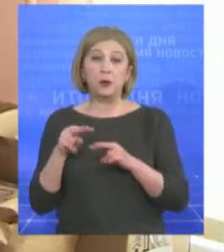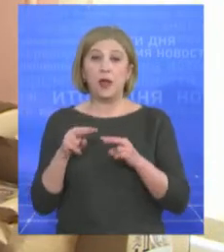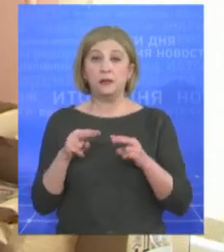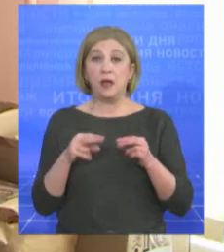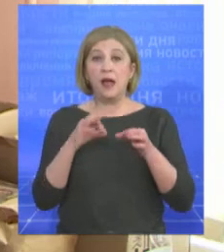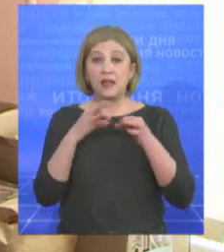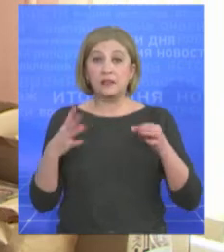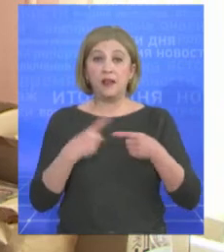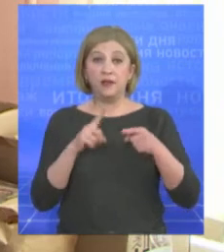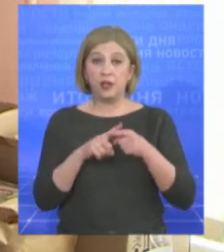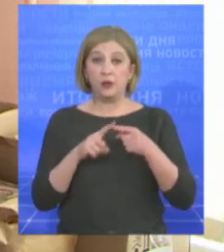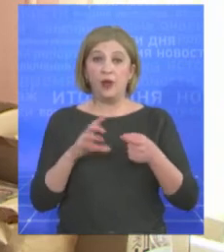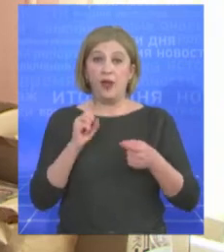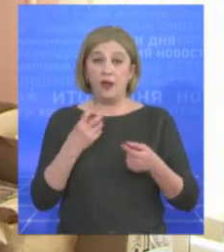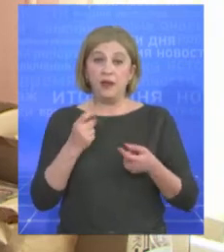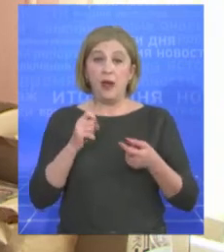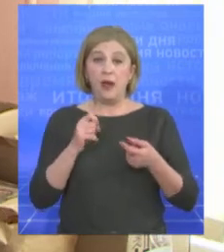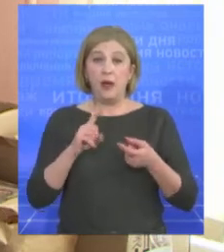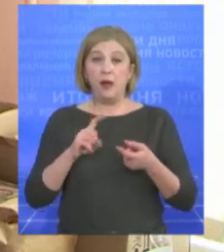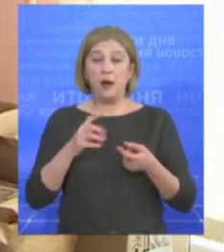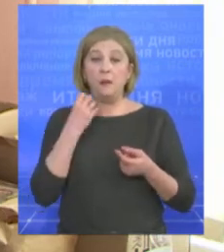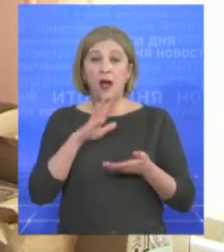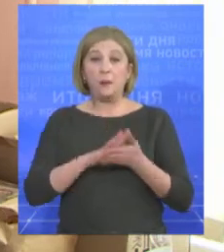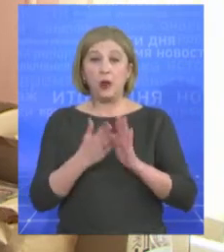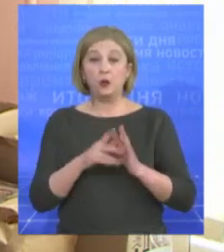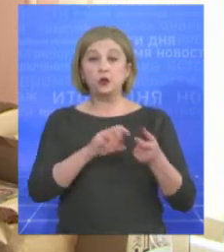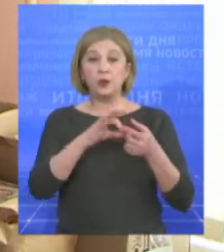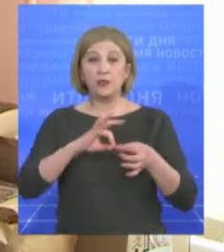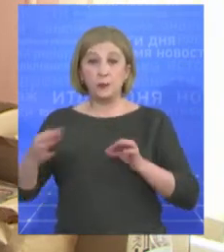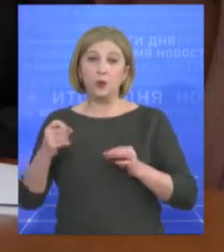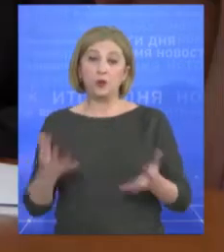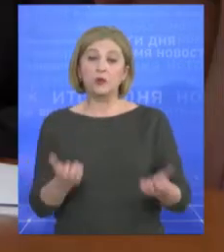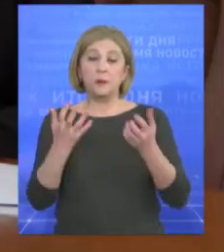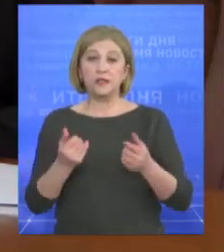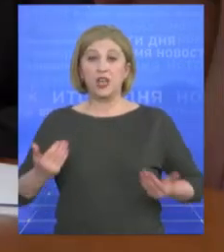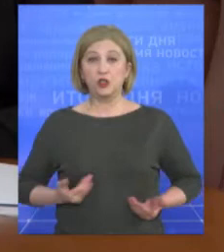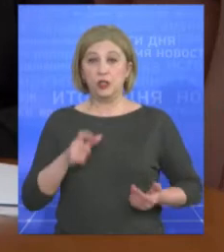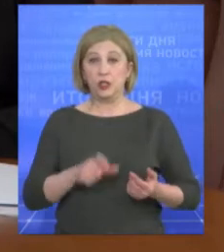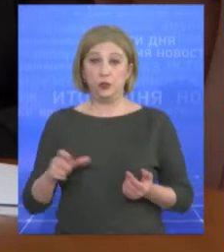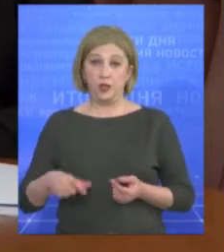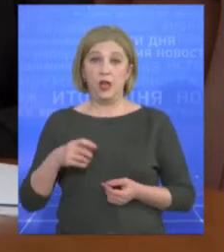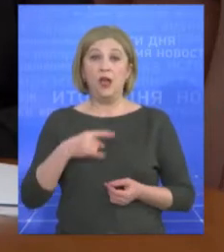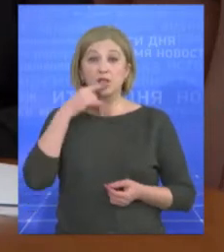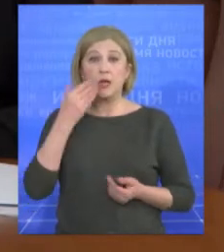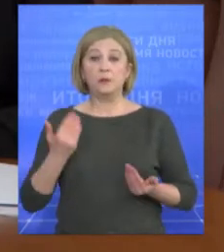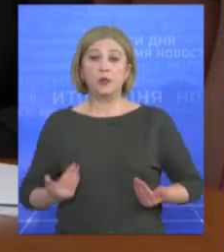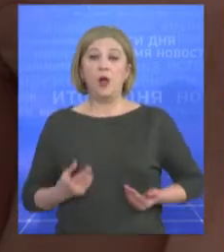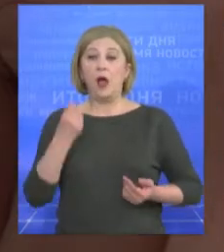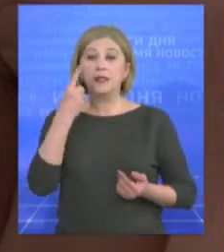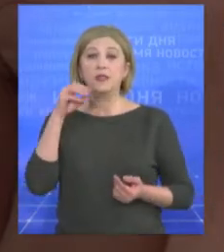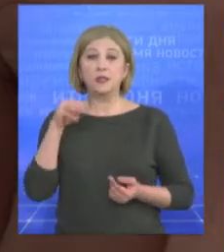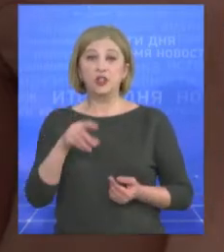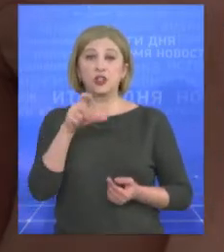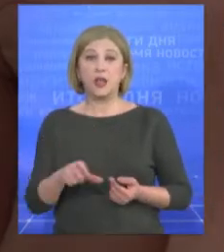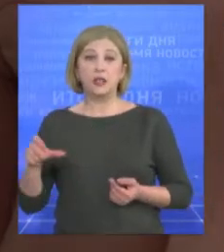соблюдать, разрывать ту самую эпидемиологически неблагополучную цепочку и спасать жизни людей. В Челябинске сейчас живут более 11